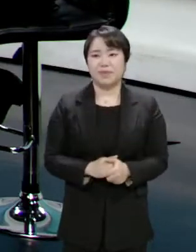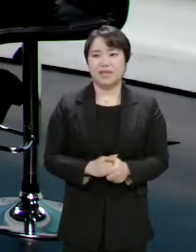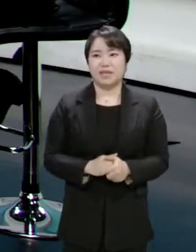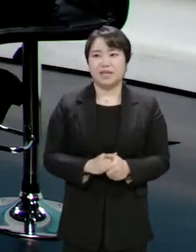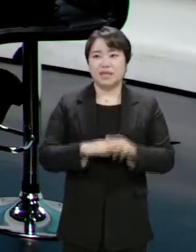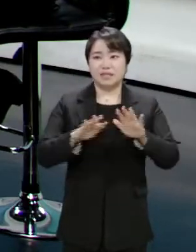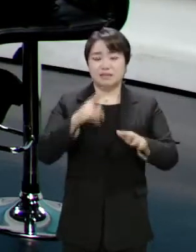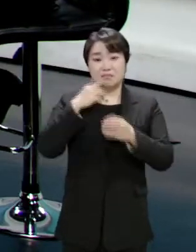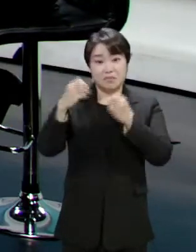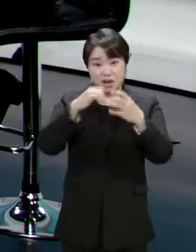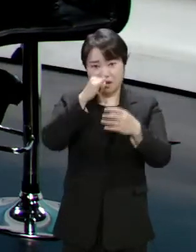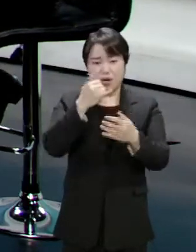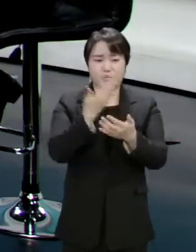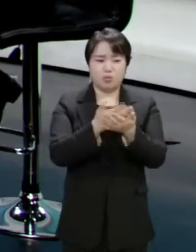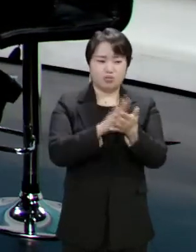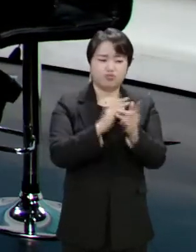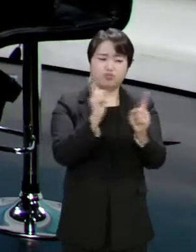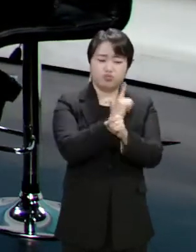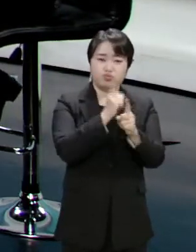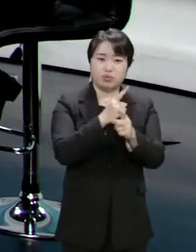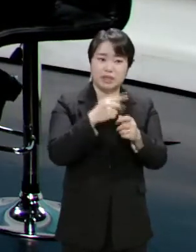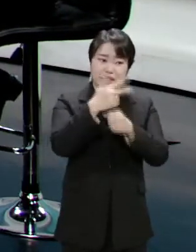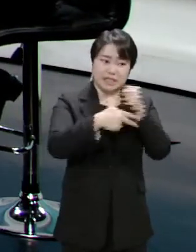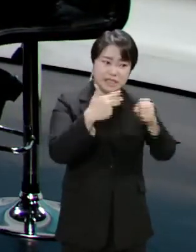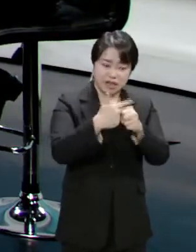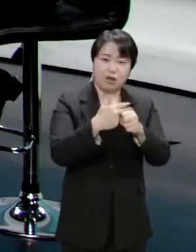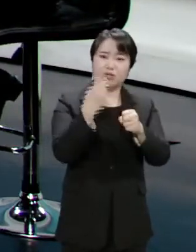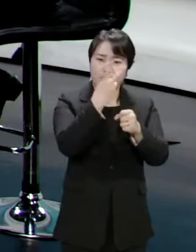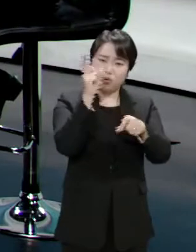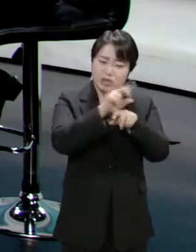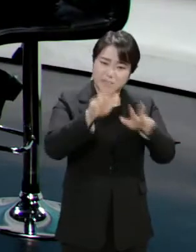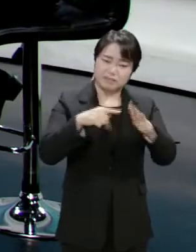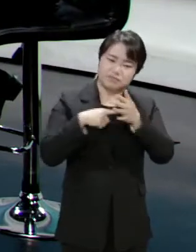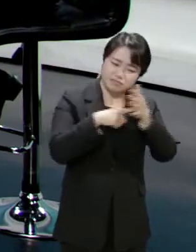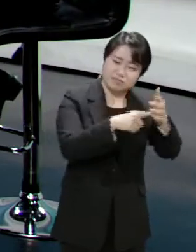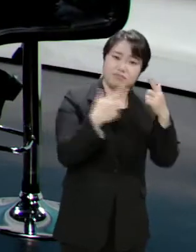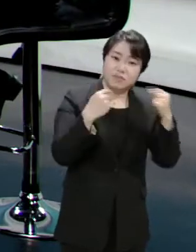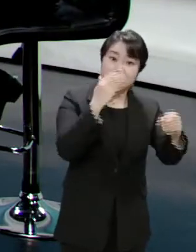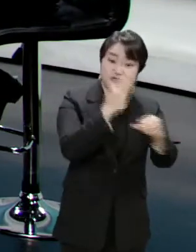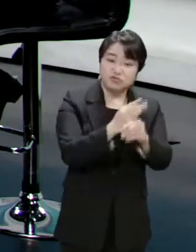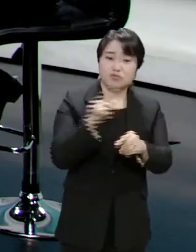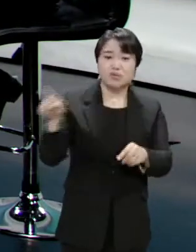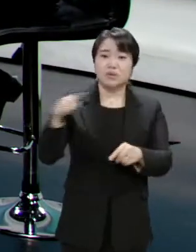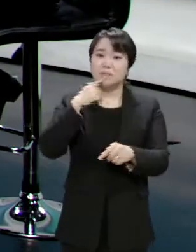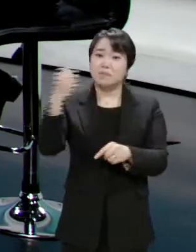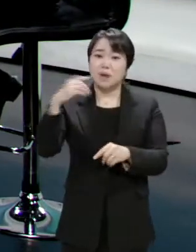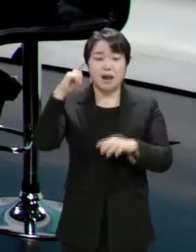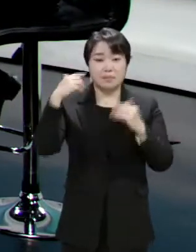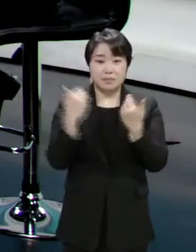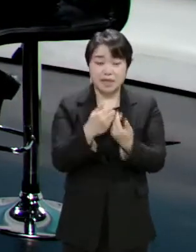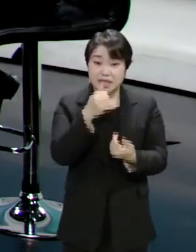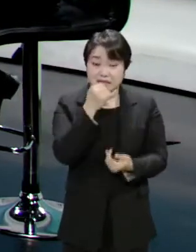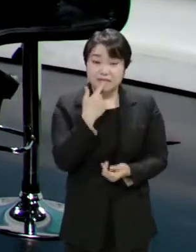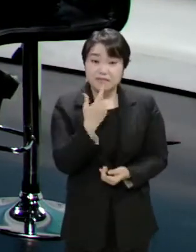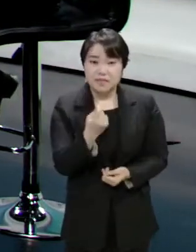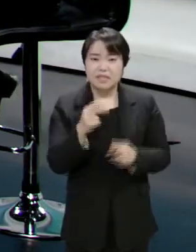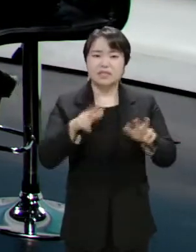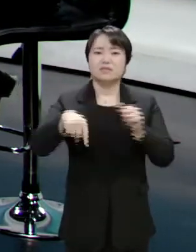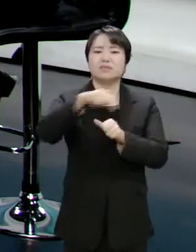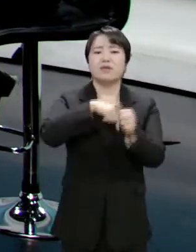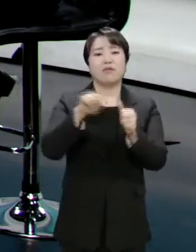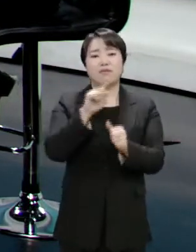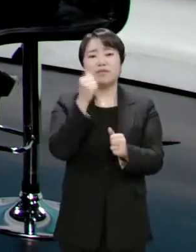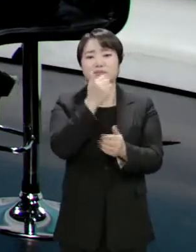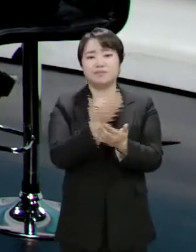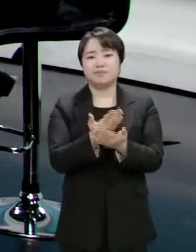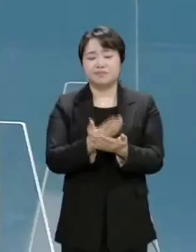나오고 있습니다만 도시재생은 이미 7년 그리고 지금도 진행 네. 중에 있습니다. 네. 이 의견에 대해서 또 반대하는 의견도 있으시겠지만 현재 진행이 지금 어떻게